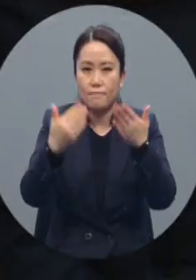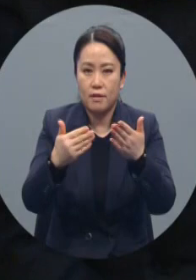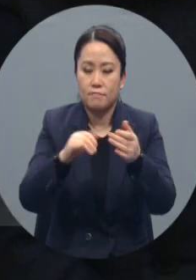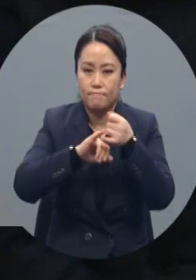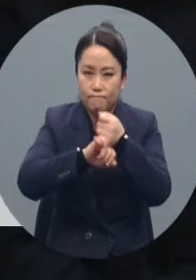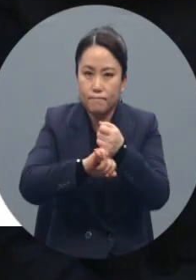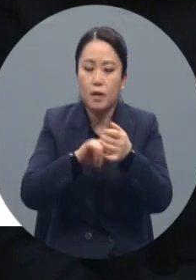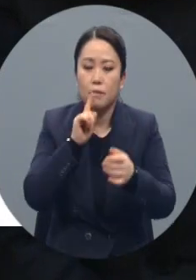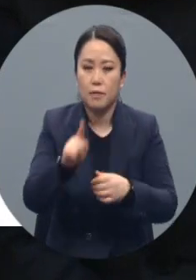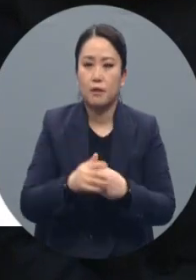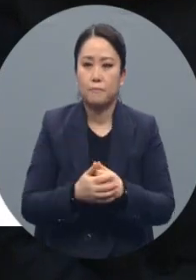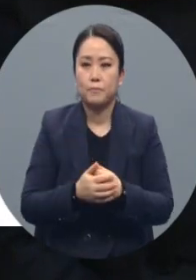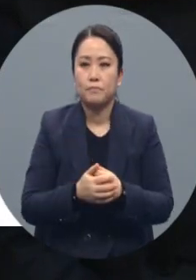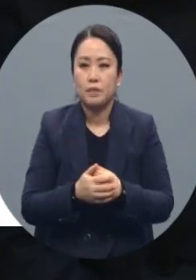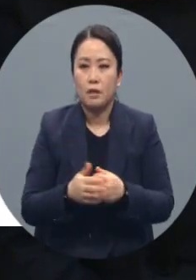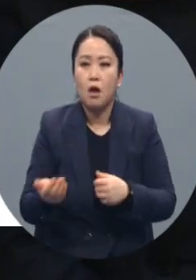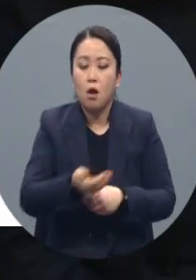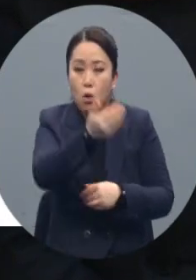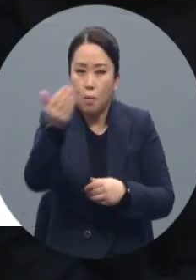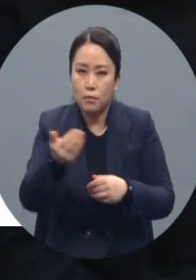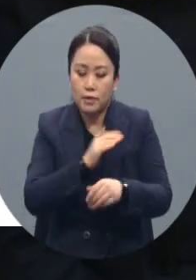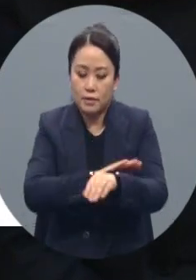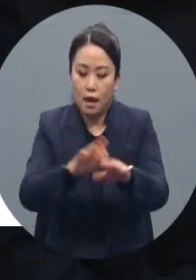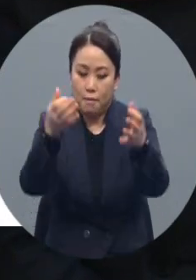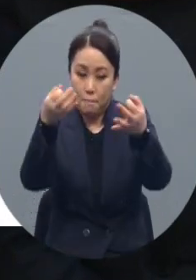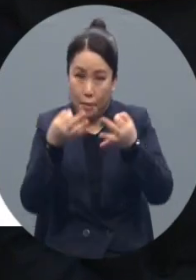여러분께서 지켜봐 주시고